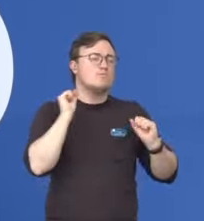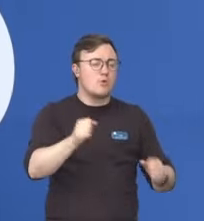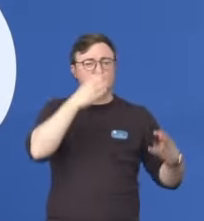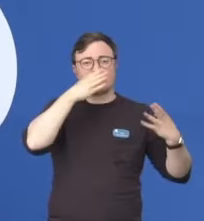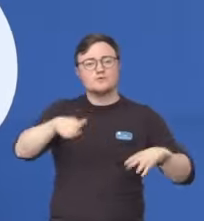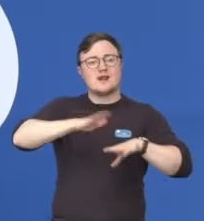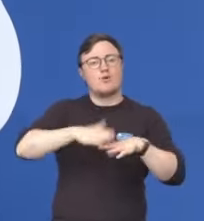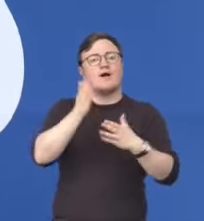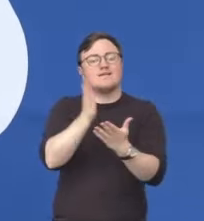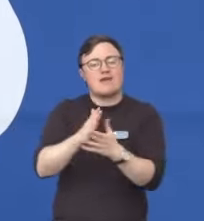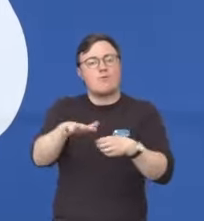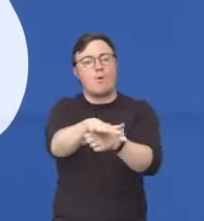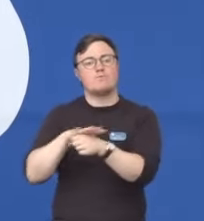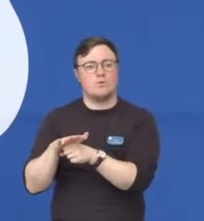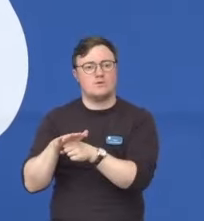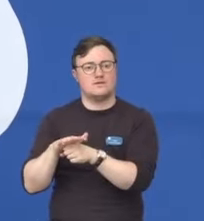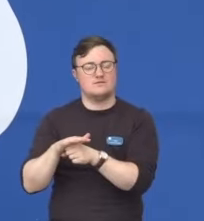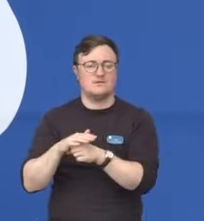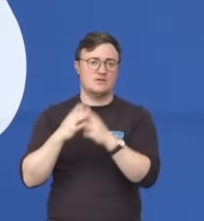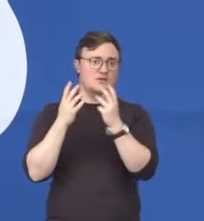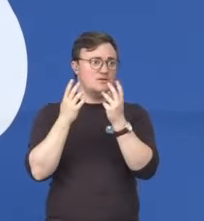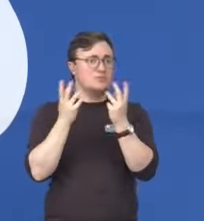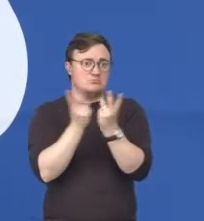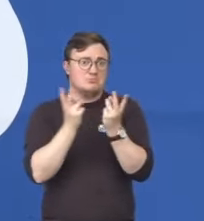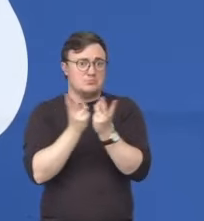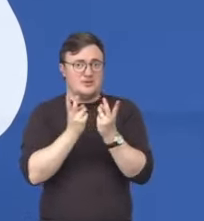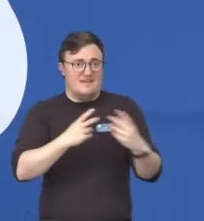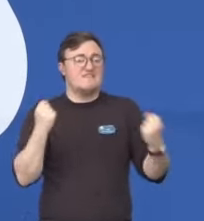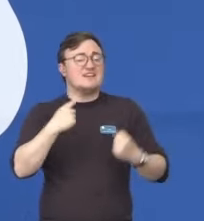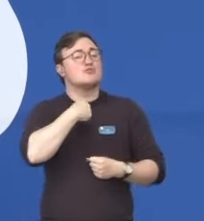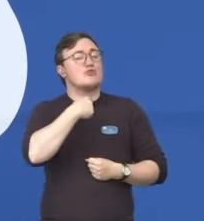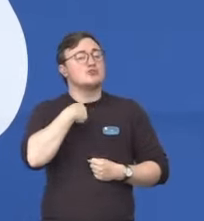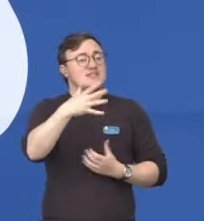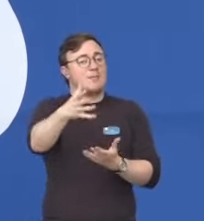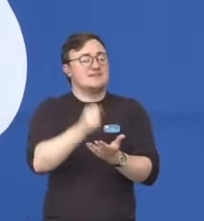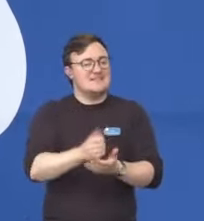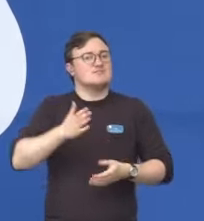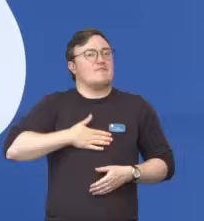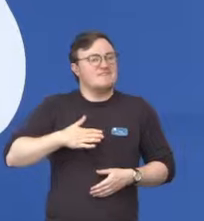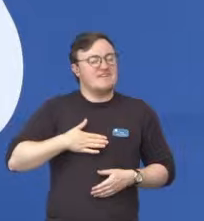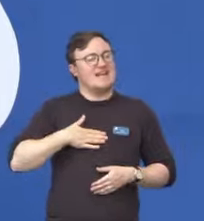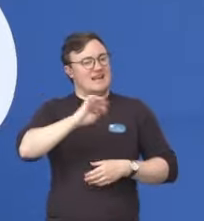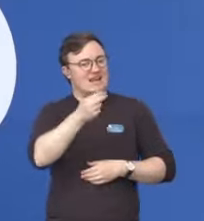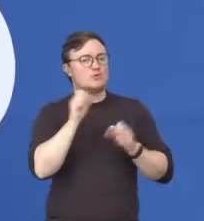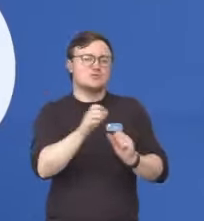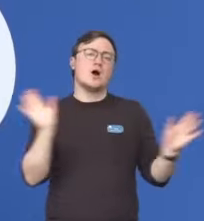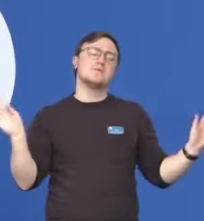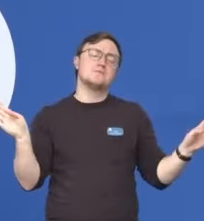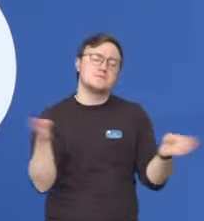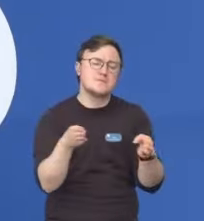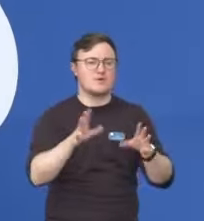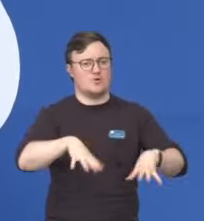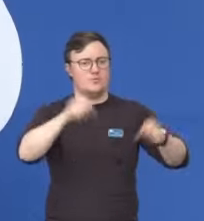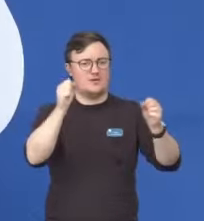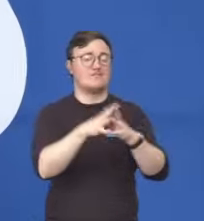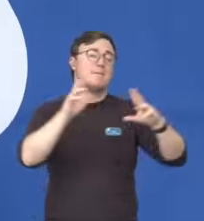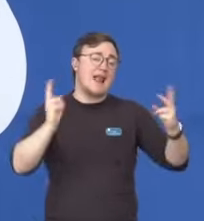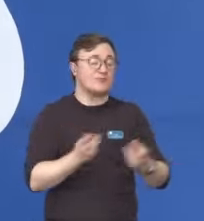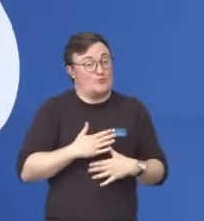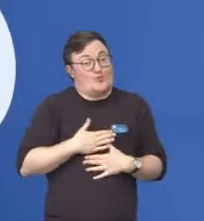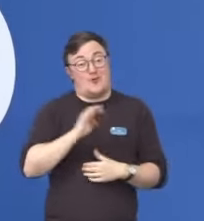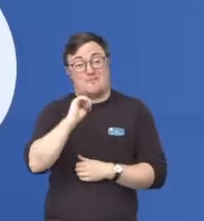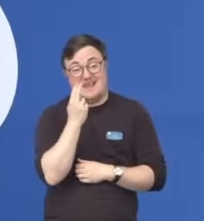saker. Och därför, om man vill ha ett EU som fokuserar på rätt saker, då ska vi rösta på ett parti som vill smalna av EU men som ändå är varma EU-vänner. Och framförallt så ska